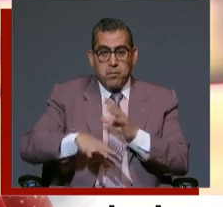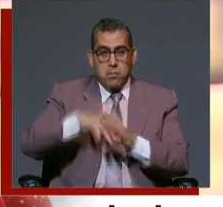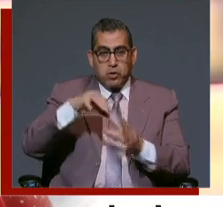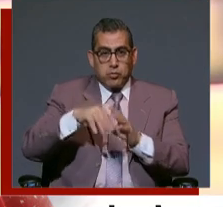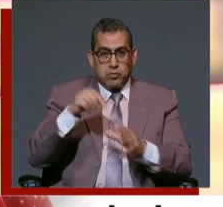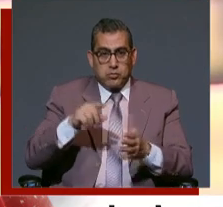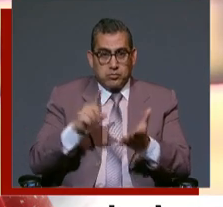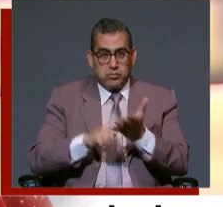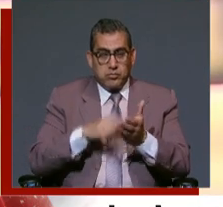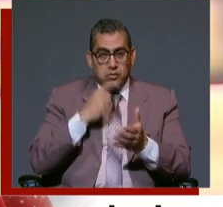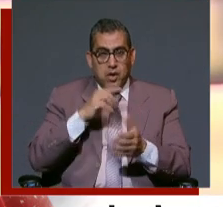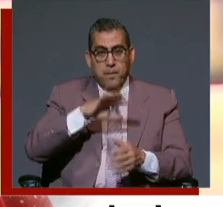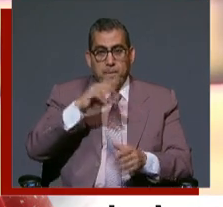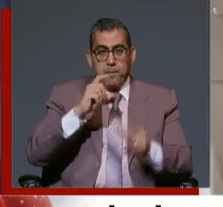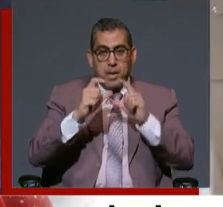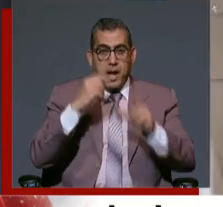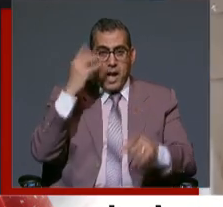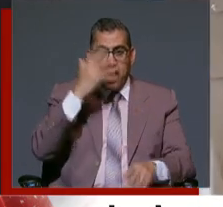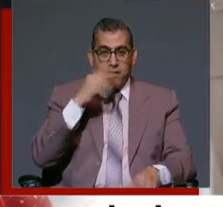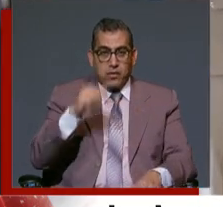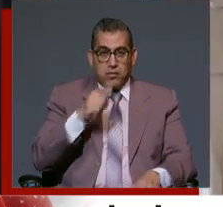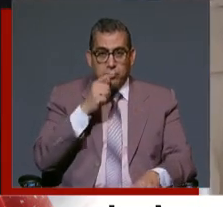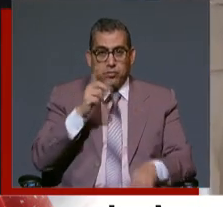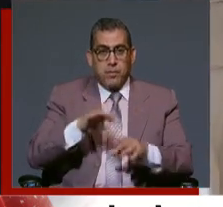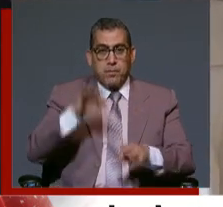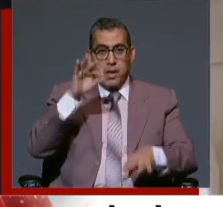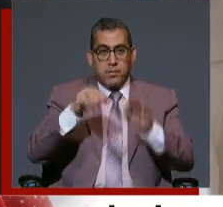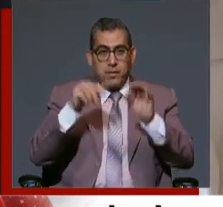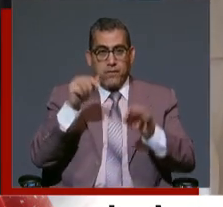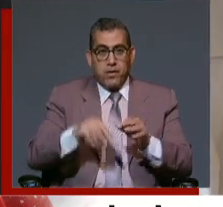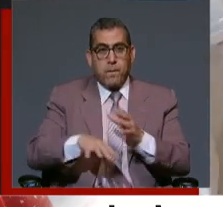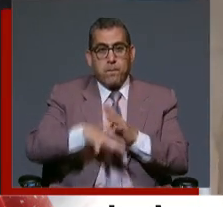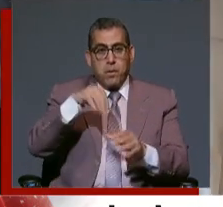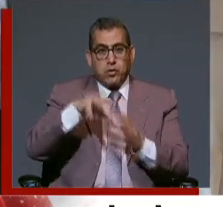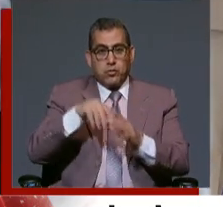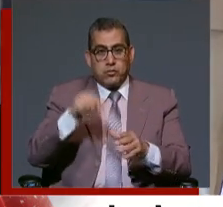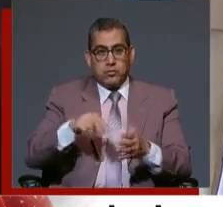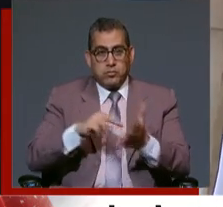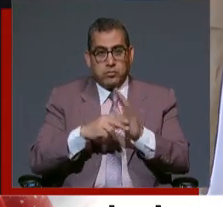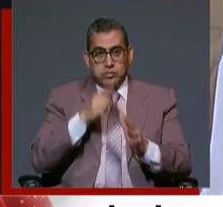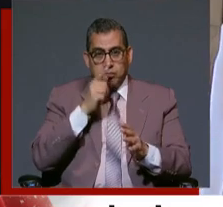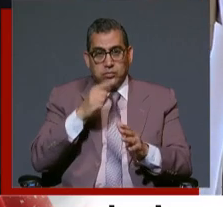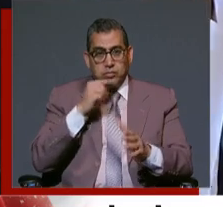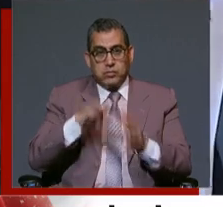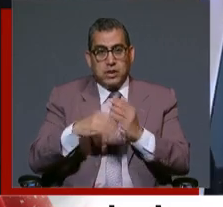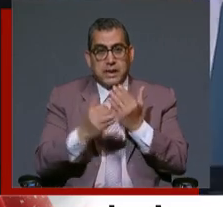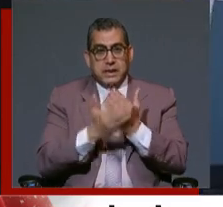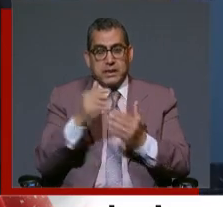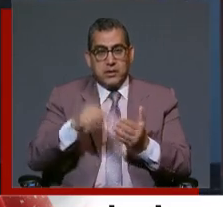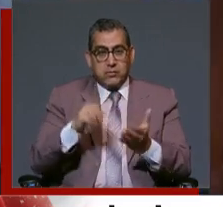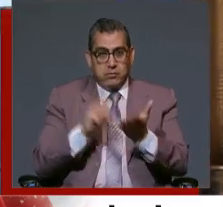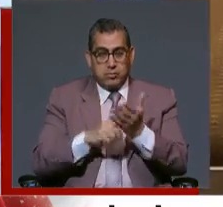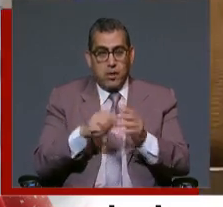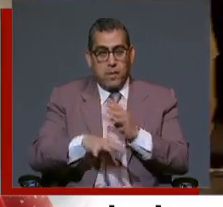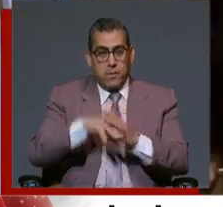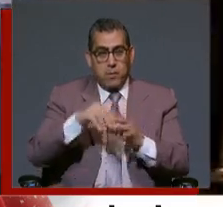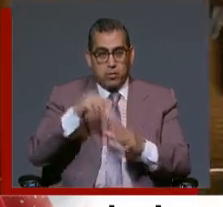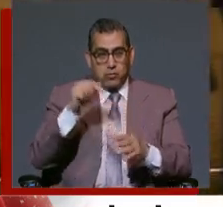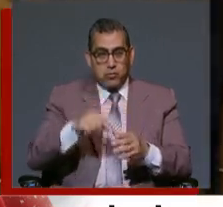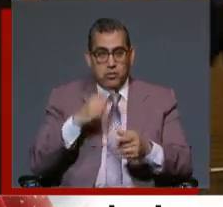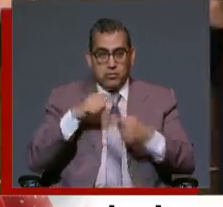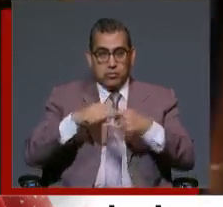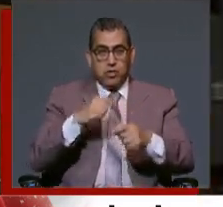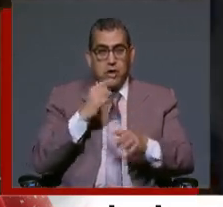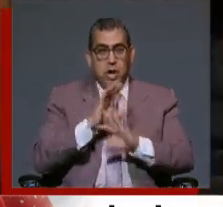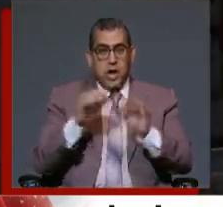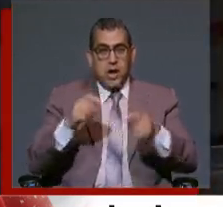مع البنك الأفريقي. عندنا أيضا بعض المشروعات عن الطاقة الجديدة والمتجددة، وأيضا مشروعات في النقل، فدي كلها